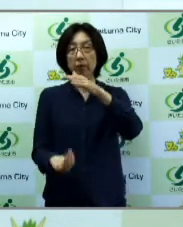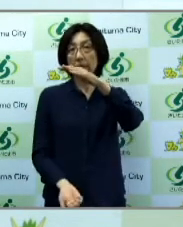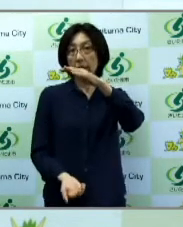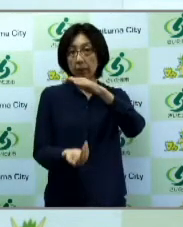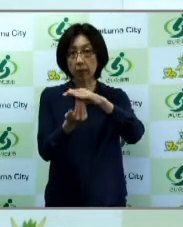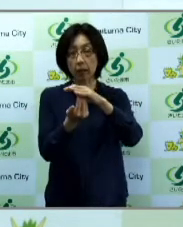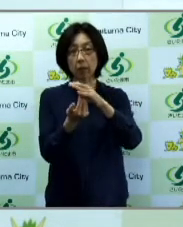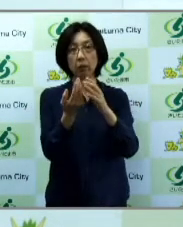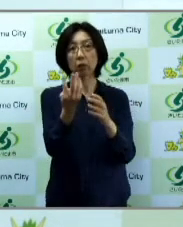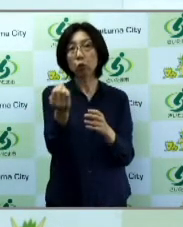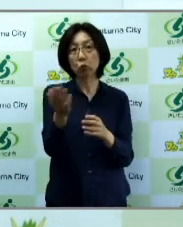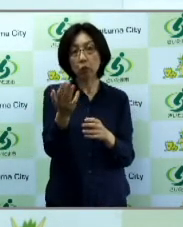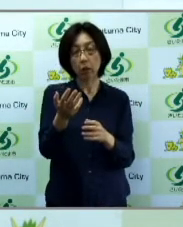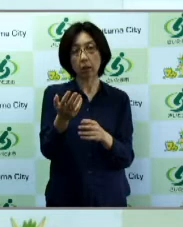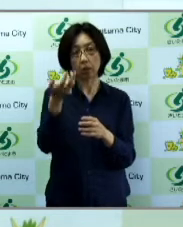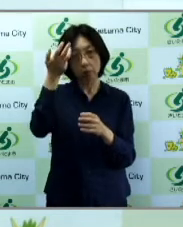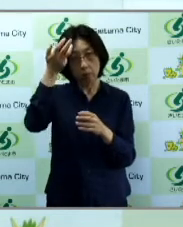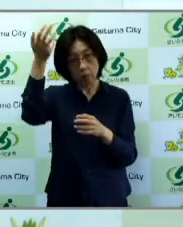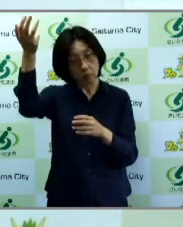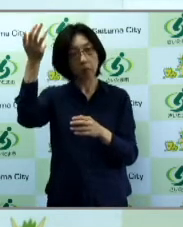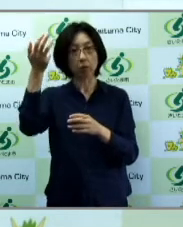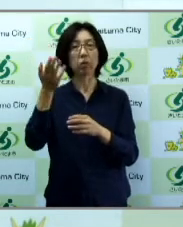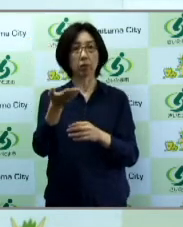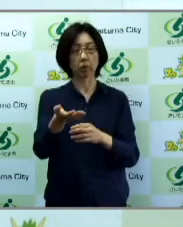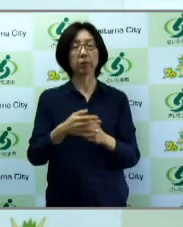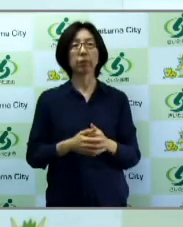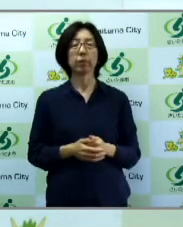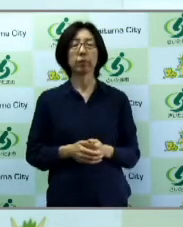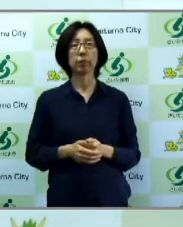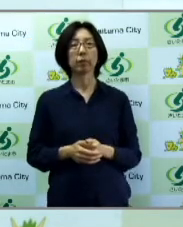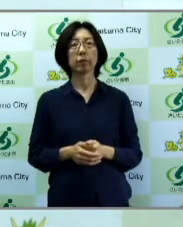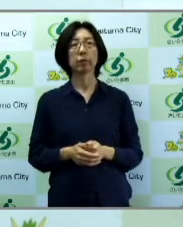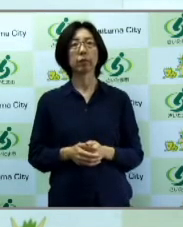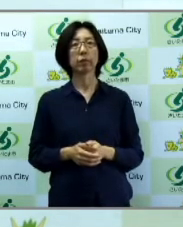を確認させてください。